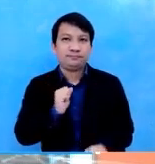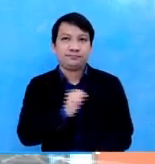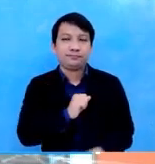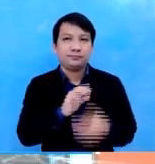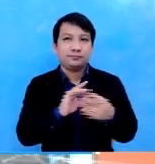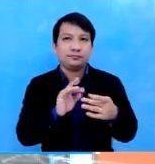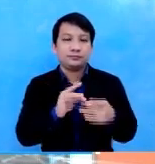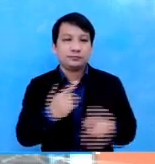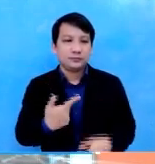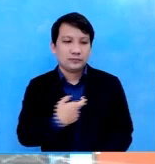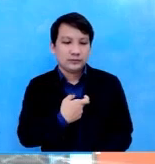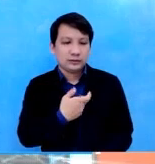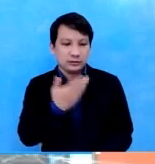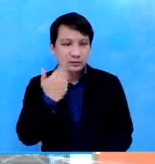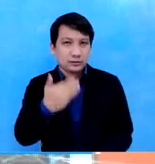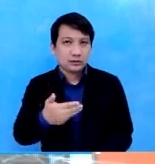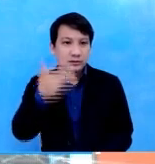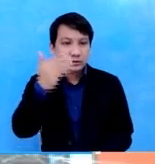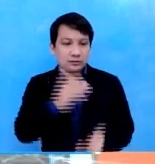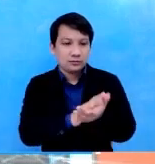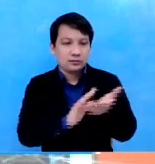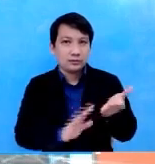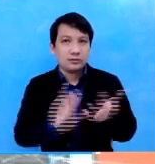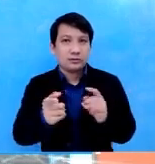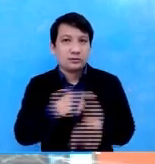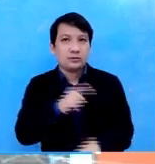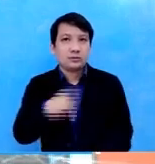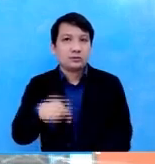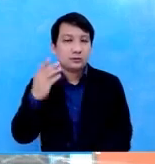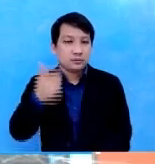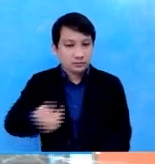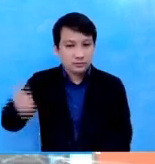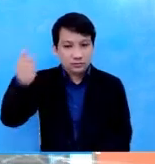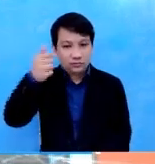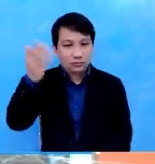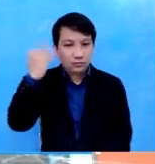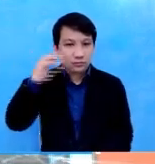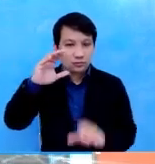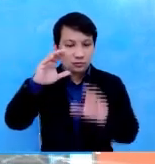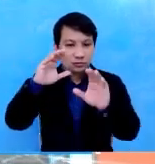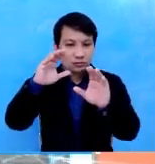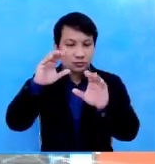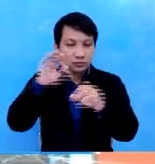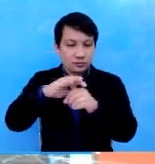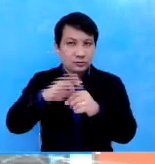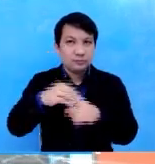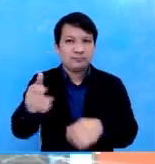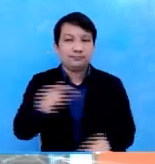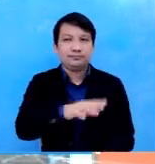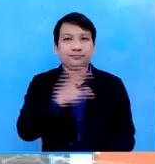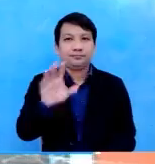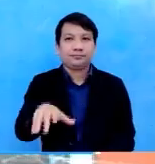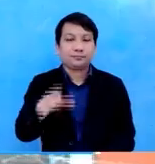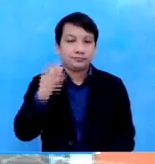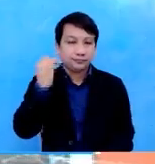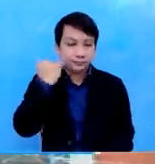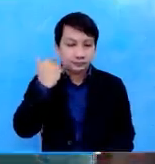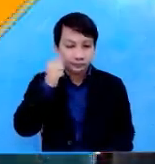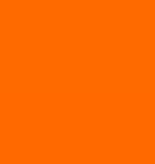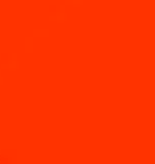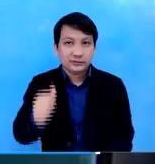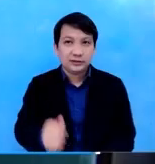iniinda na niya ang mataas na blood pressure mula pa noong manalo nitong eleksyon. Nasa frontline ng balitang yan si Jem